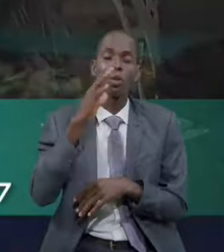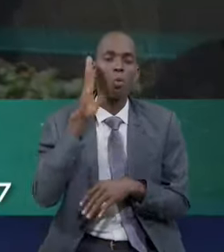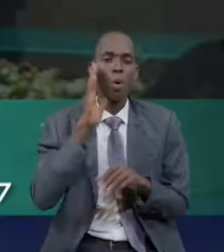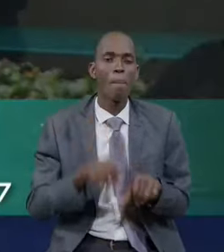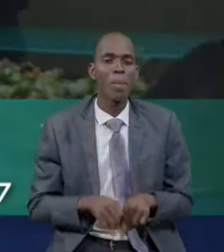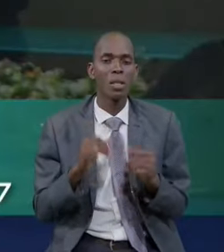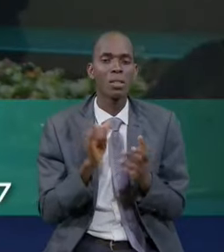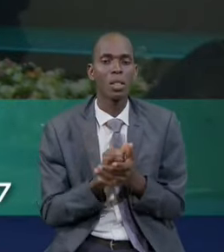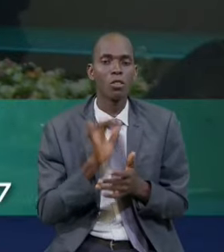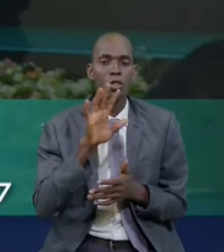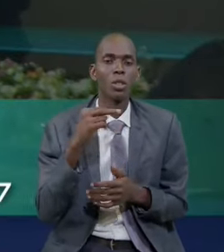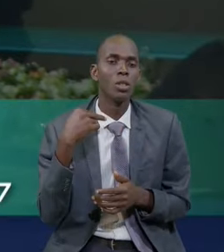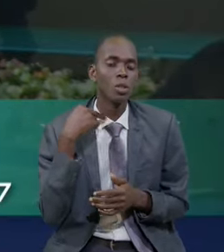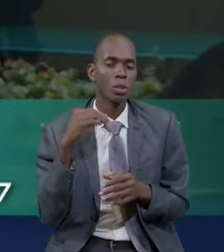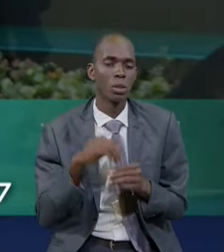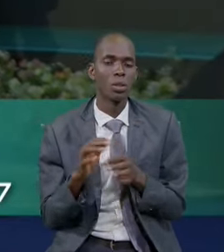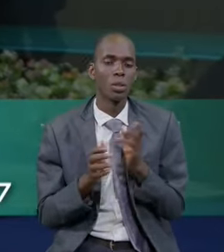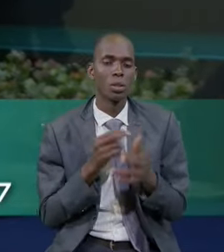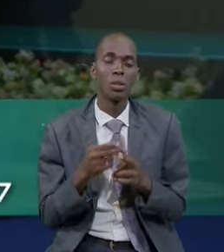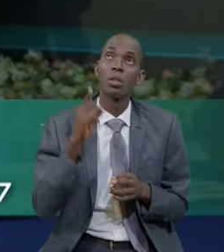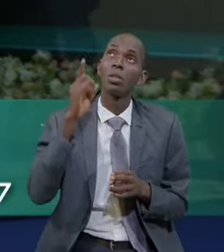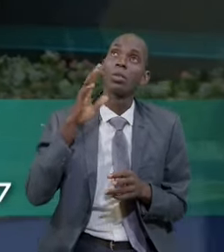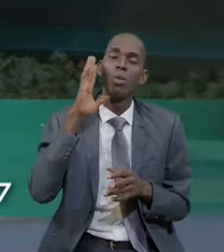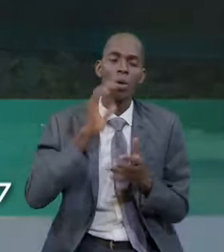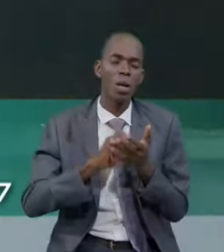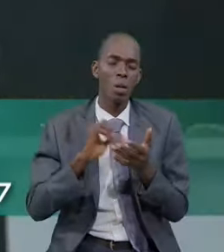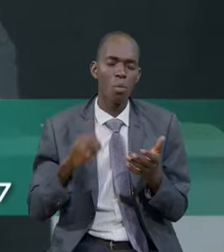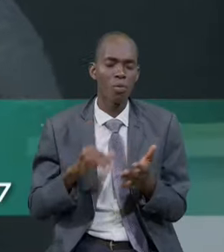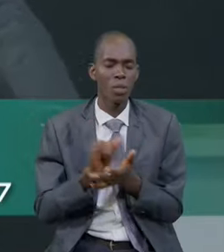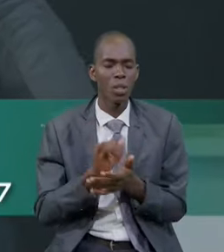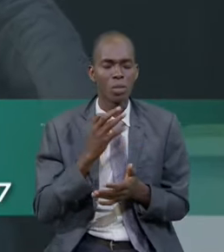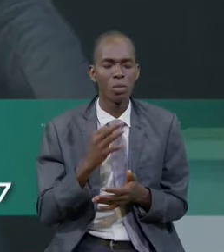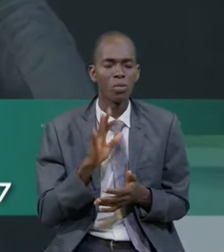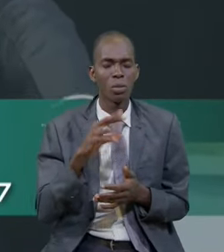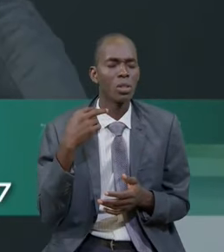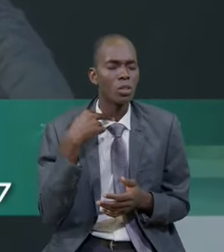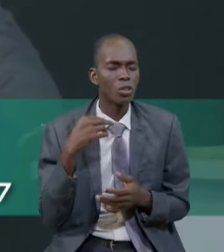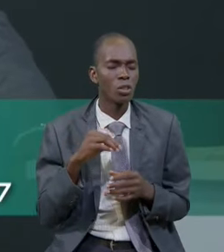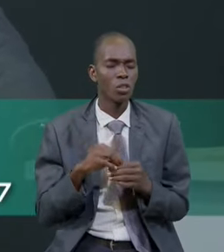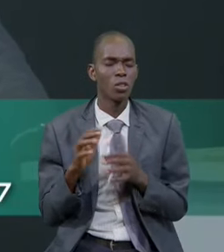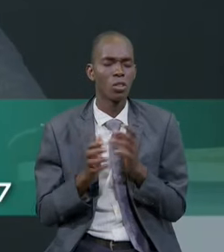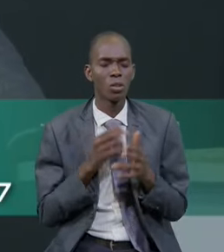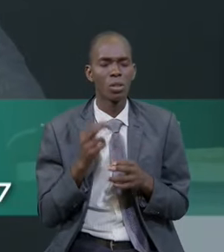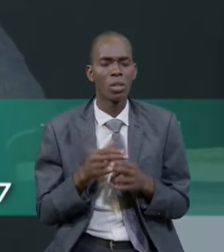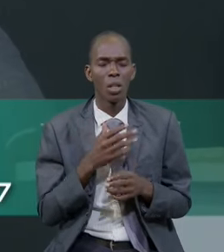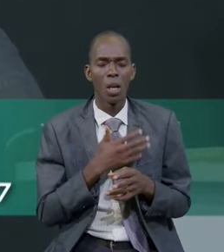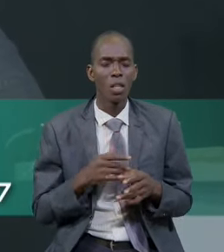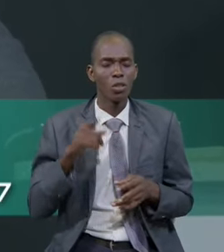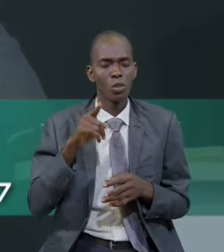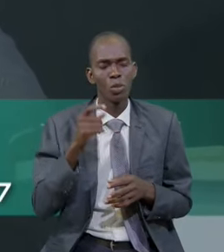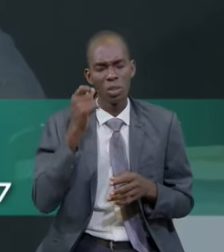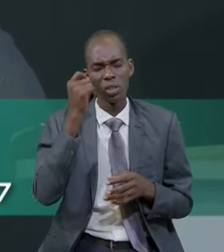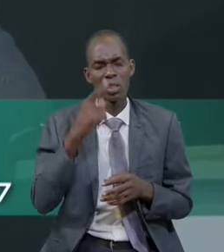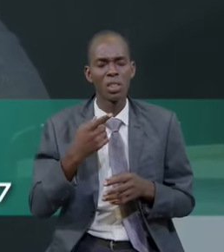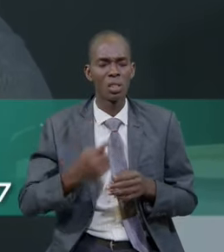Pour ôter ce fardeau. Si tu es sérieux avec le Seigneur, et tu comprends que le fardeau,